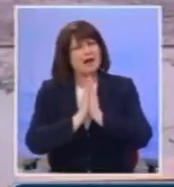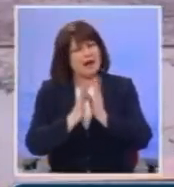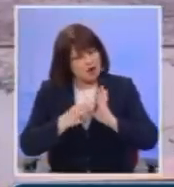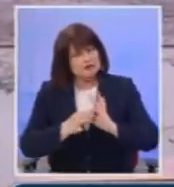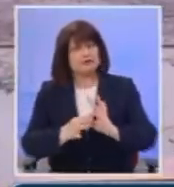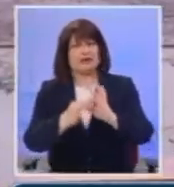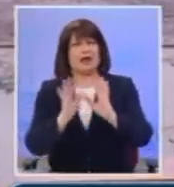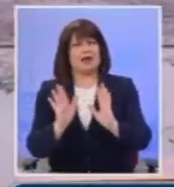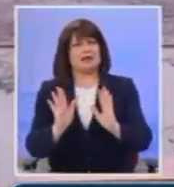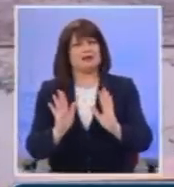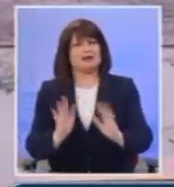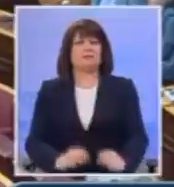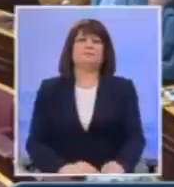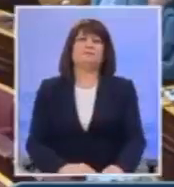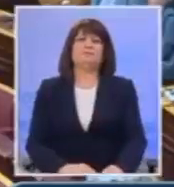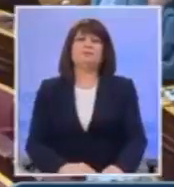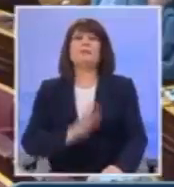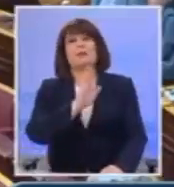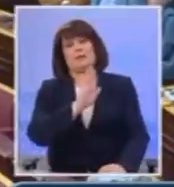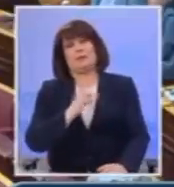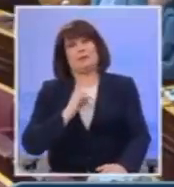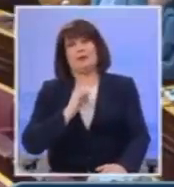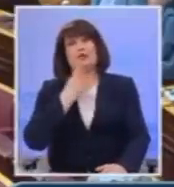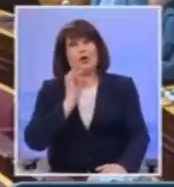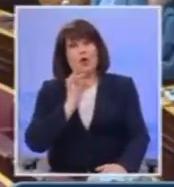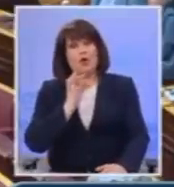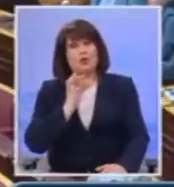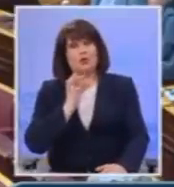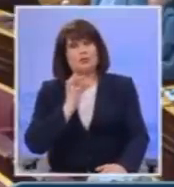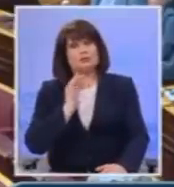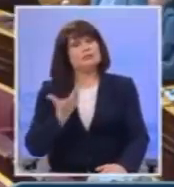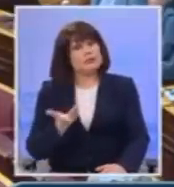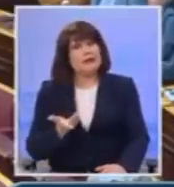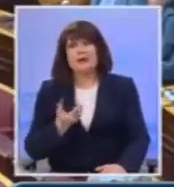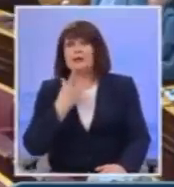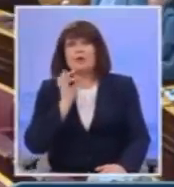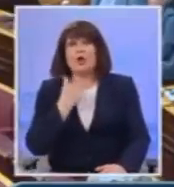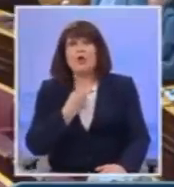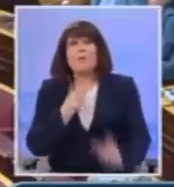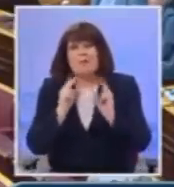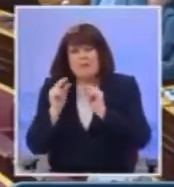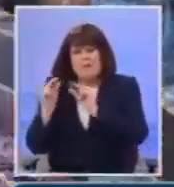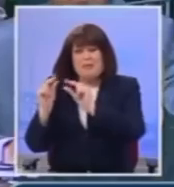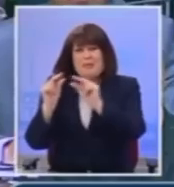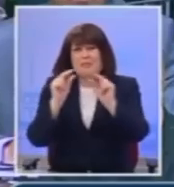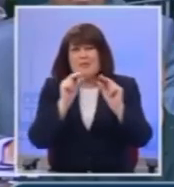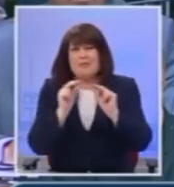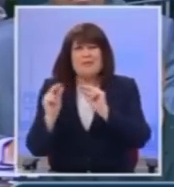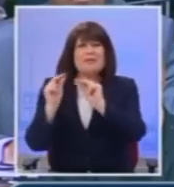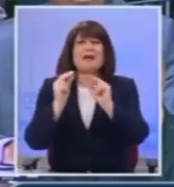κύριε Πρόεδρε και να ολοκληρώσουμε. Το λέω και το αναγνωρίζετε κύριε Πρόεδρε, ότι οι ψήθυροι